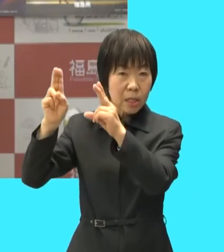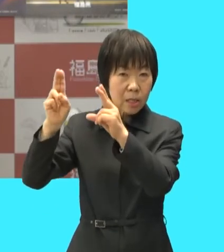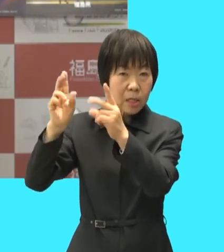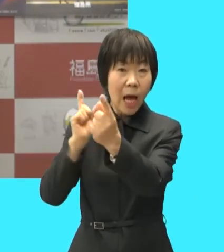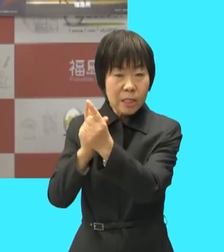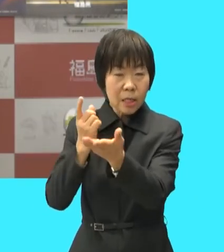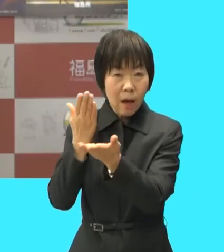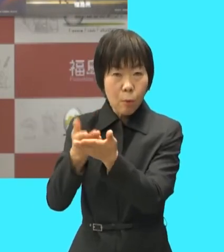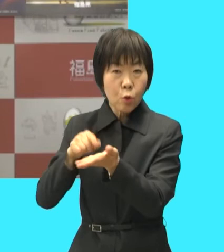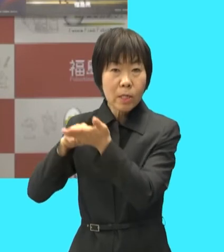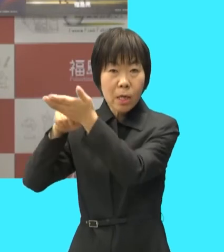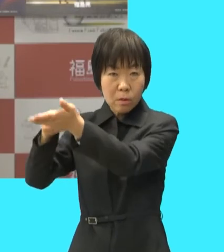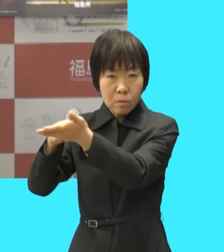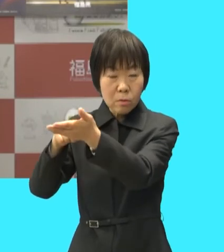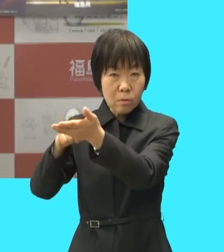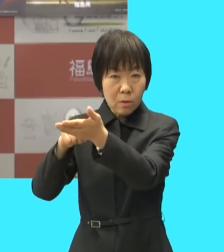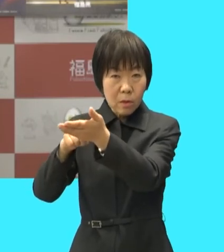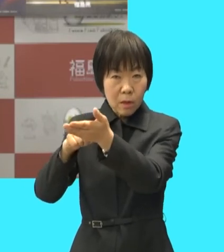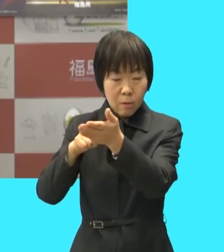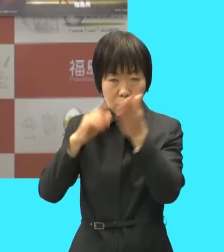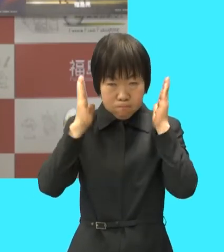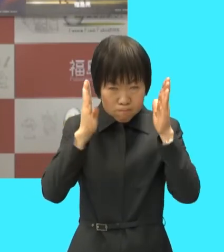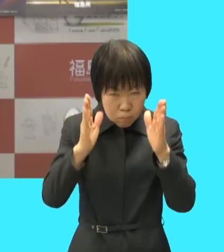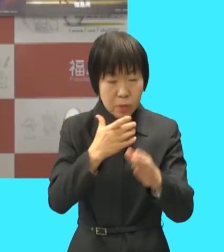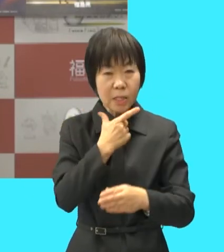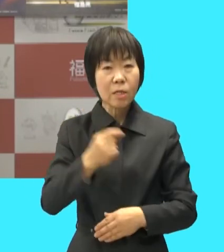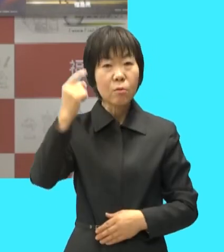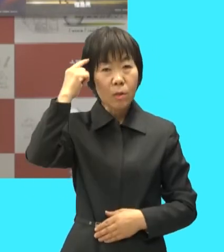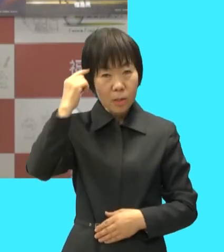く、この姿勢を全うしていきたいと考えております。